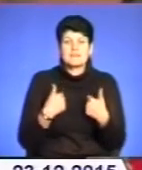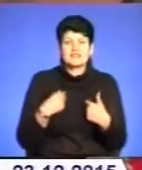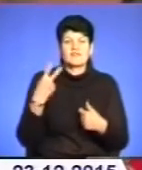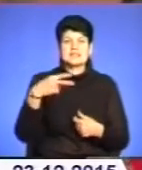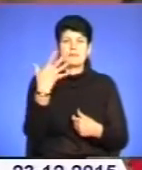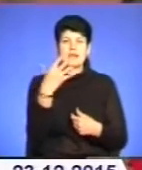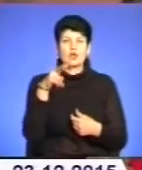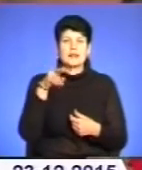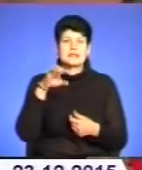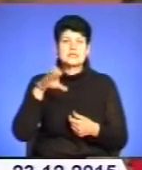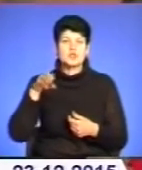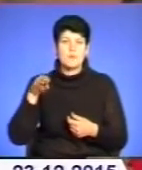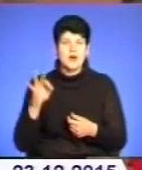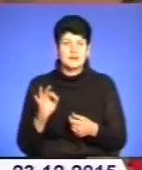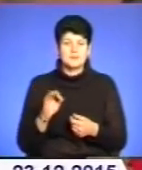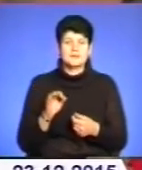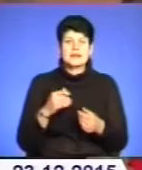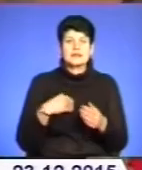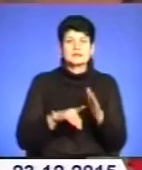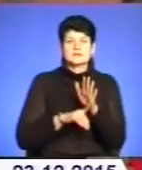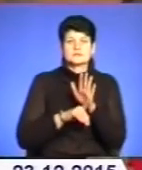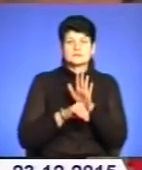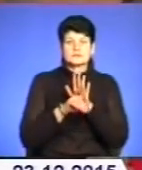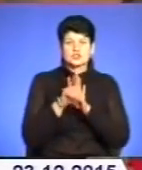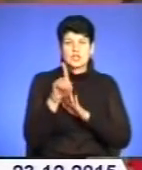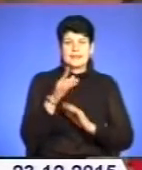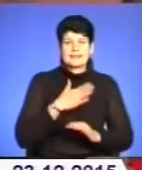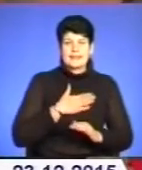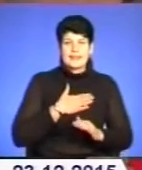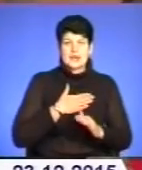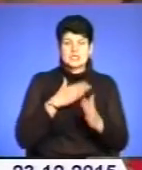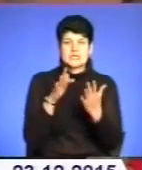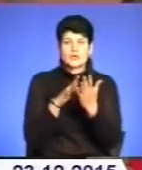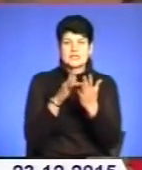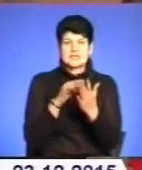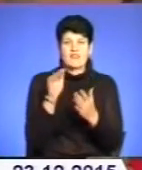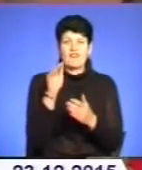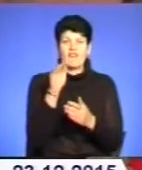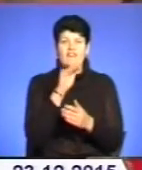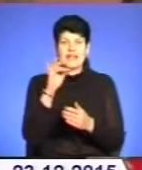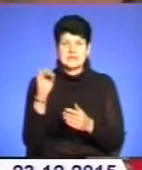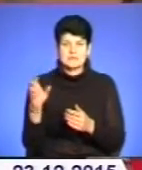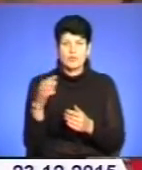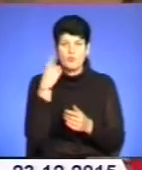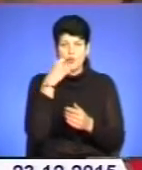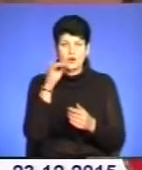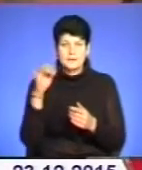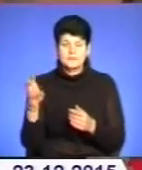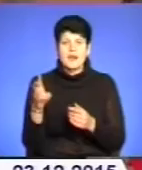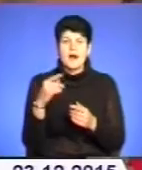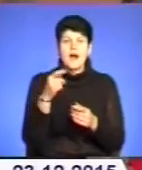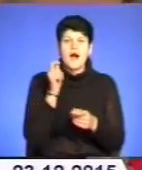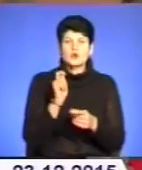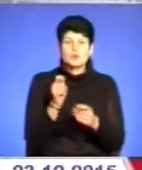25 листопада запустили на нашій сторінці у Фейсбук такий благодійний аукціон «Побачення